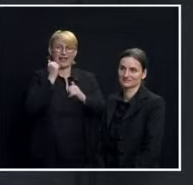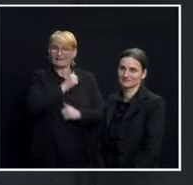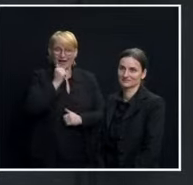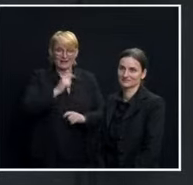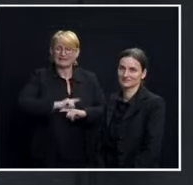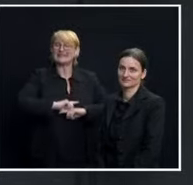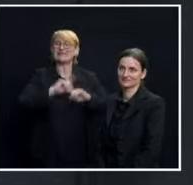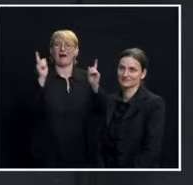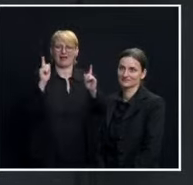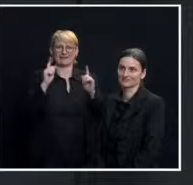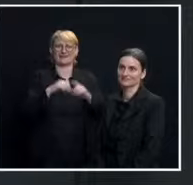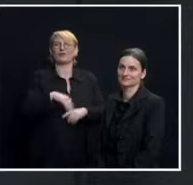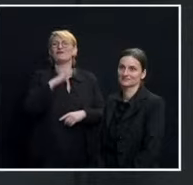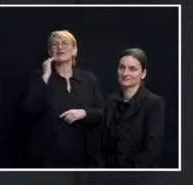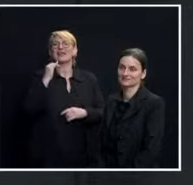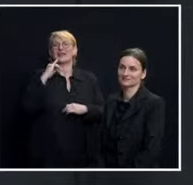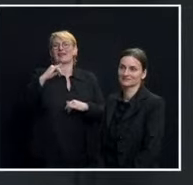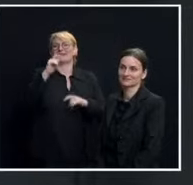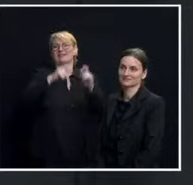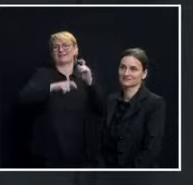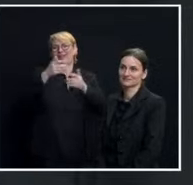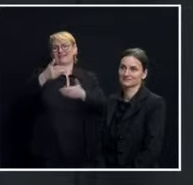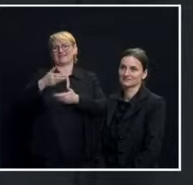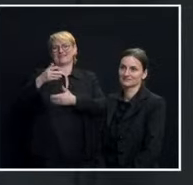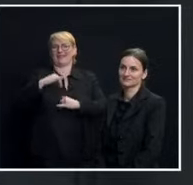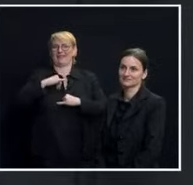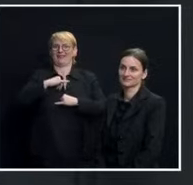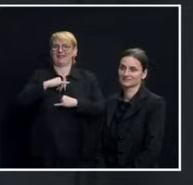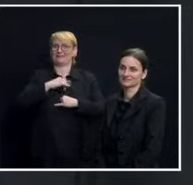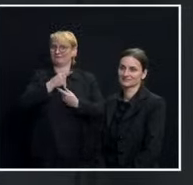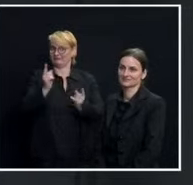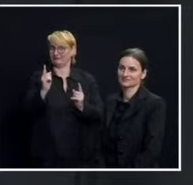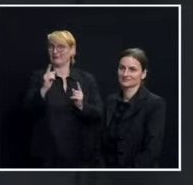viele interessante Gäste haben wir auch. Sie werden heute viel lernen